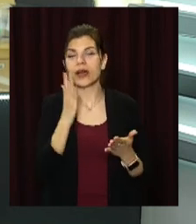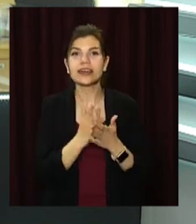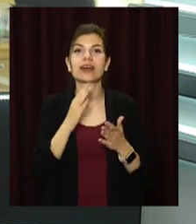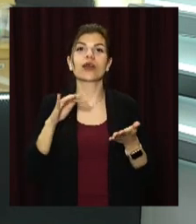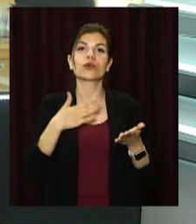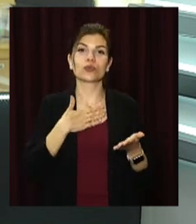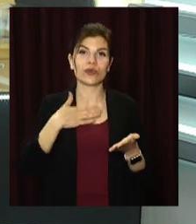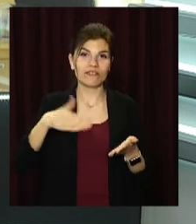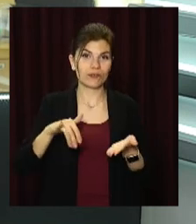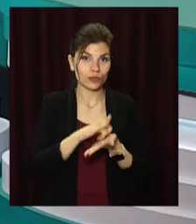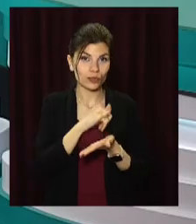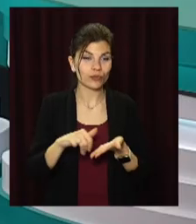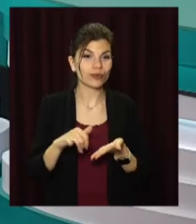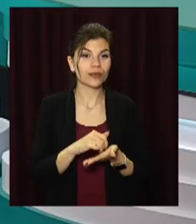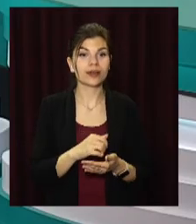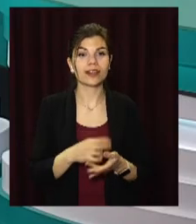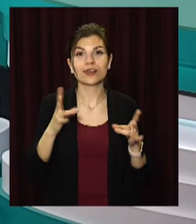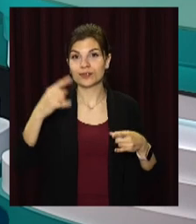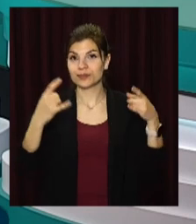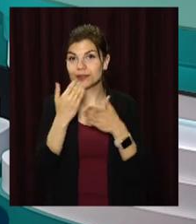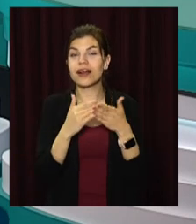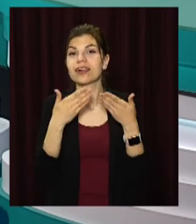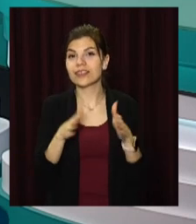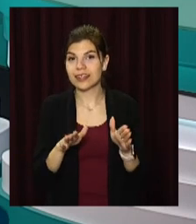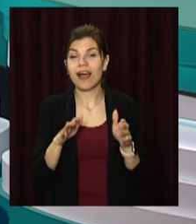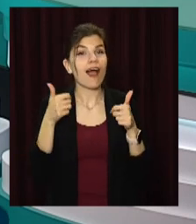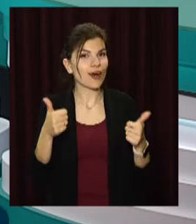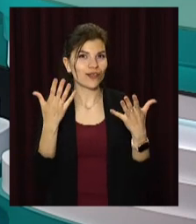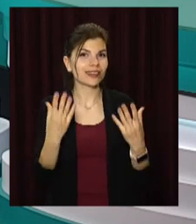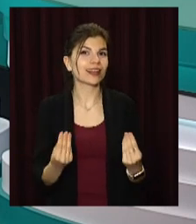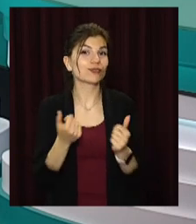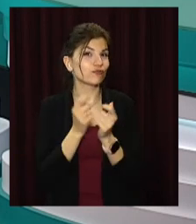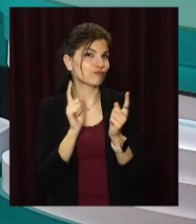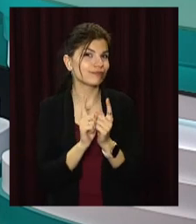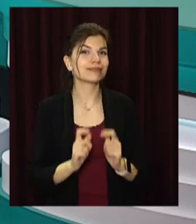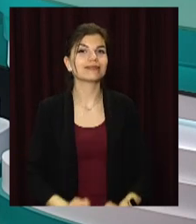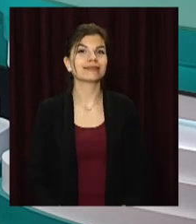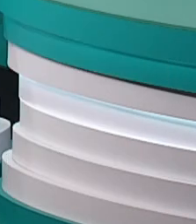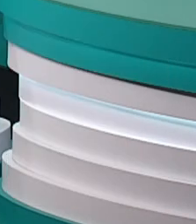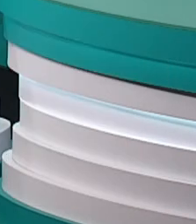на нашому YouTube-каналі. Залишайтесь відкритим і гарного дня. І до зустрічі.